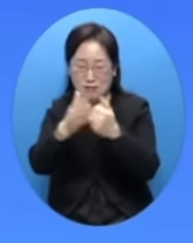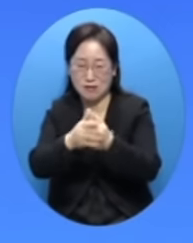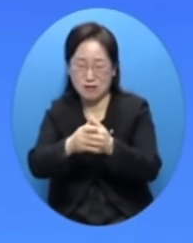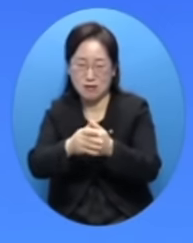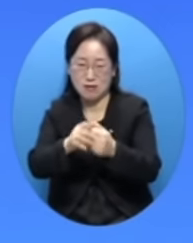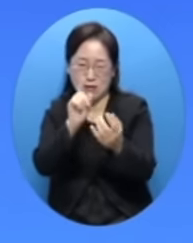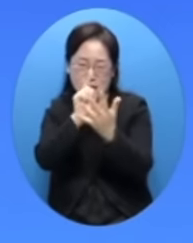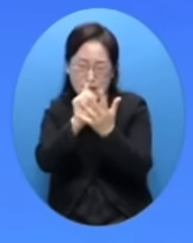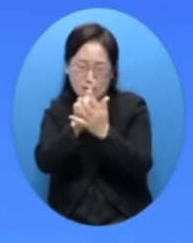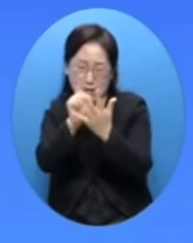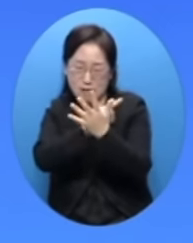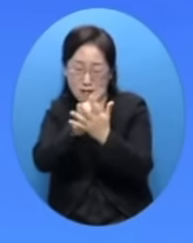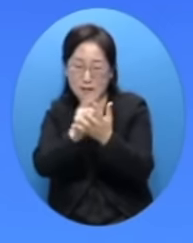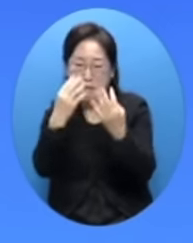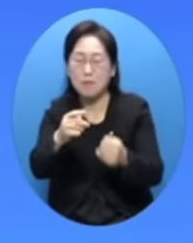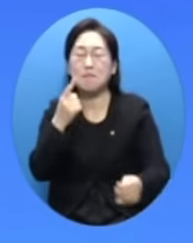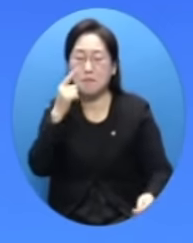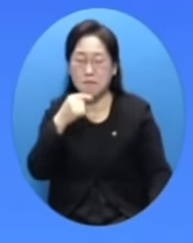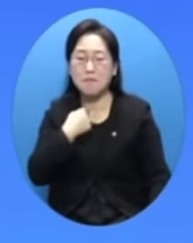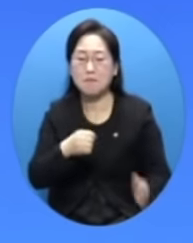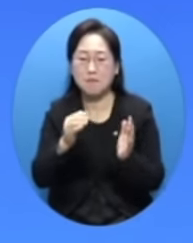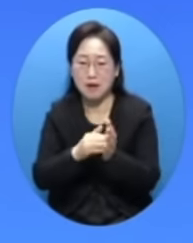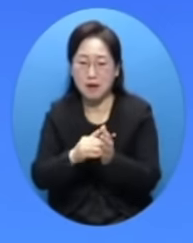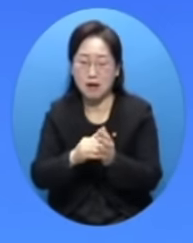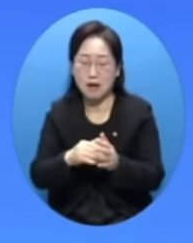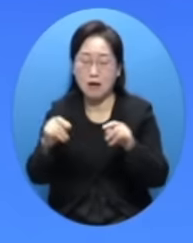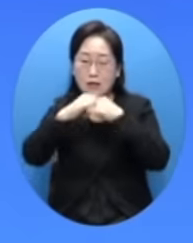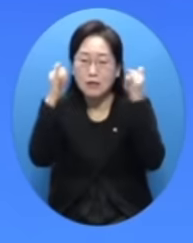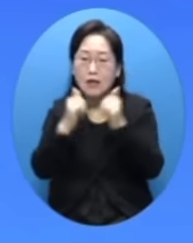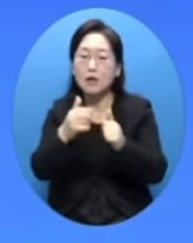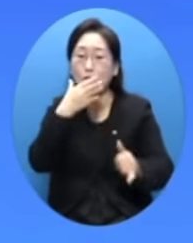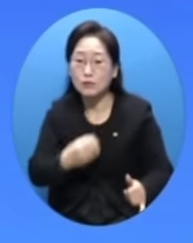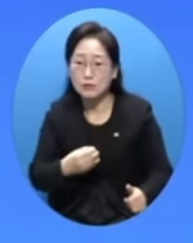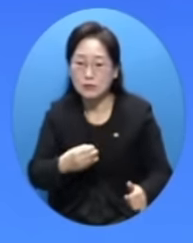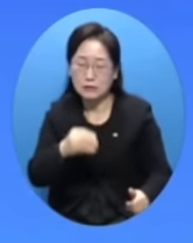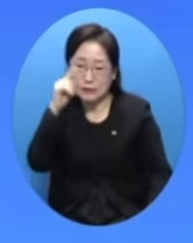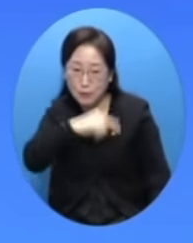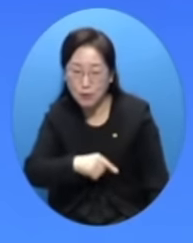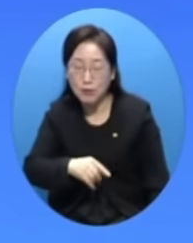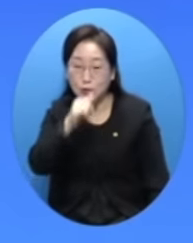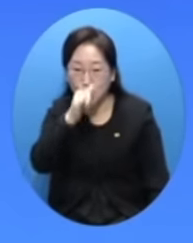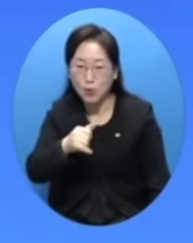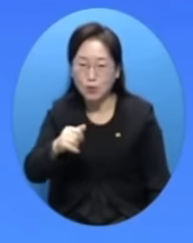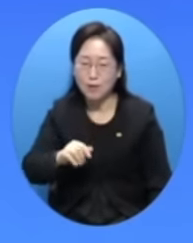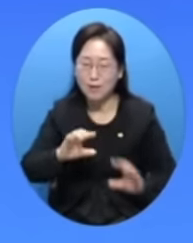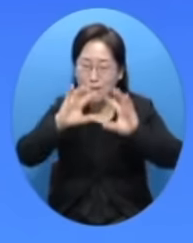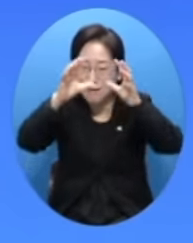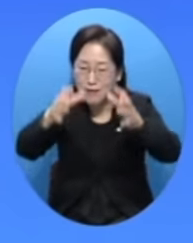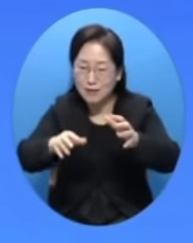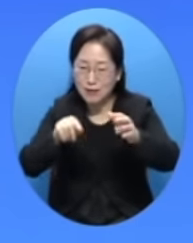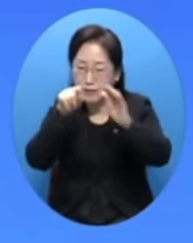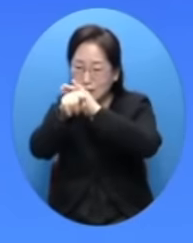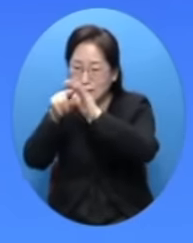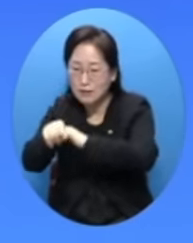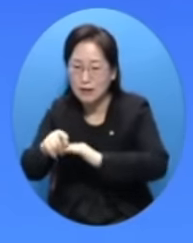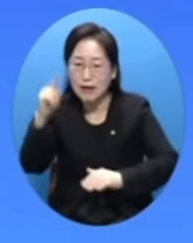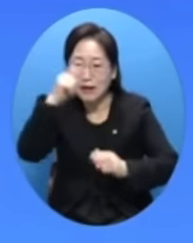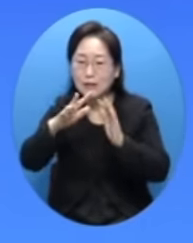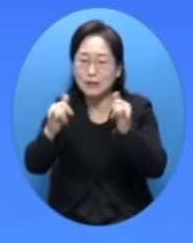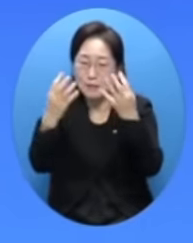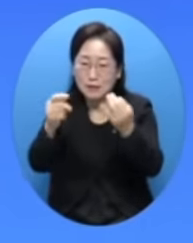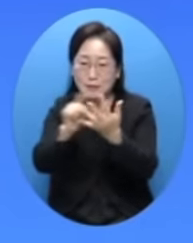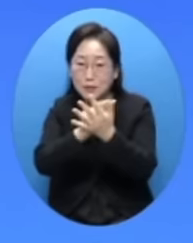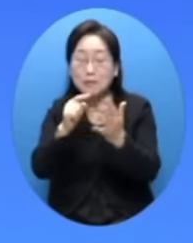행하는 독재자들도 만나보고 전 세계를 다니며 많은 악한 사람들을 만나봤는데 착한